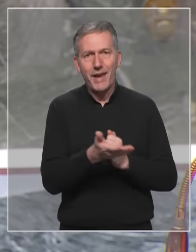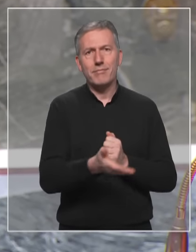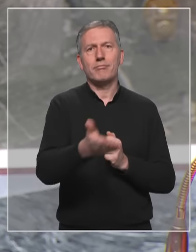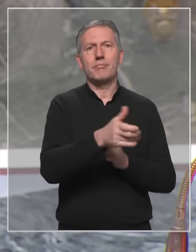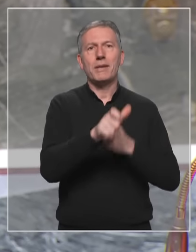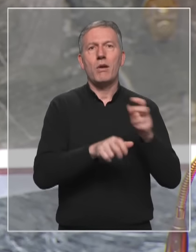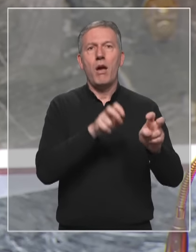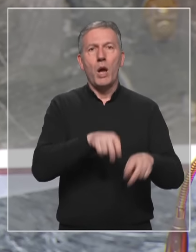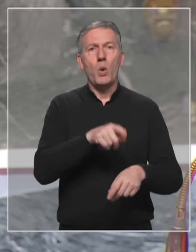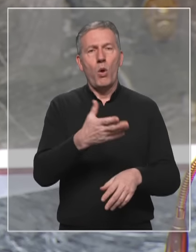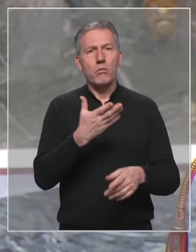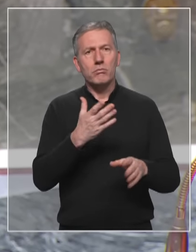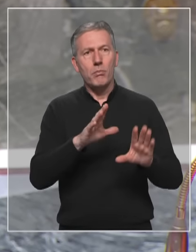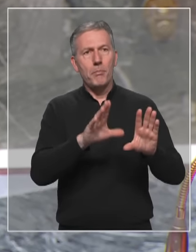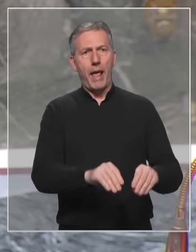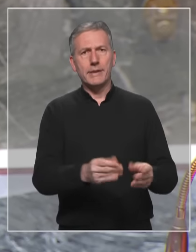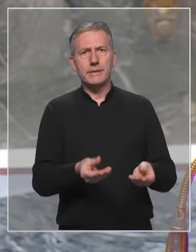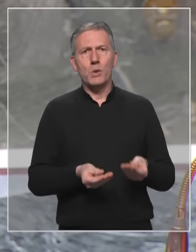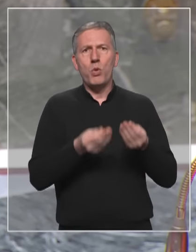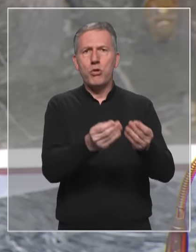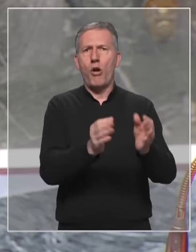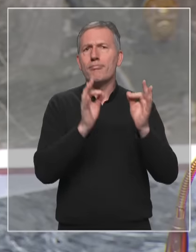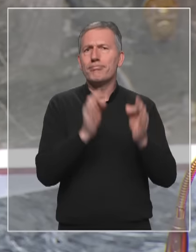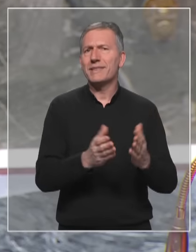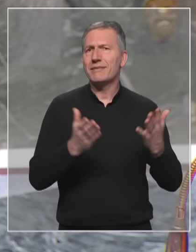place que nous voulons donner à nos agriculteurs.